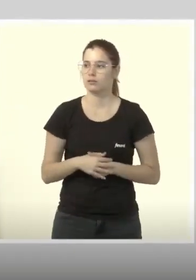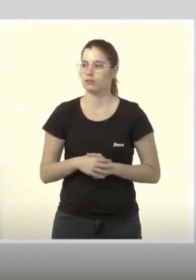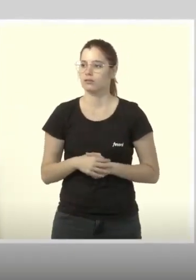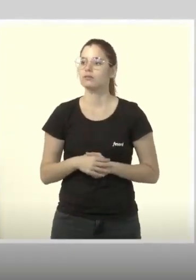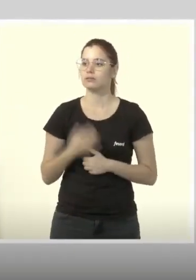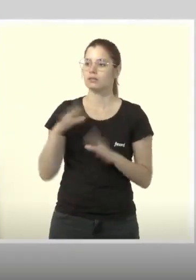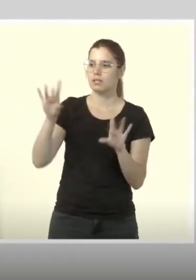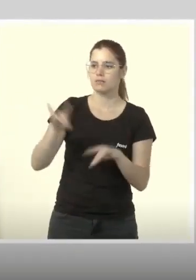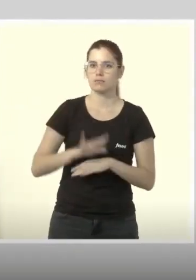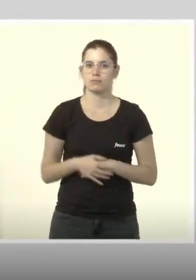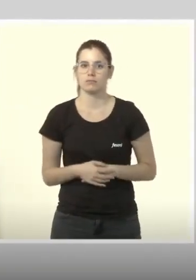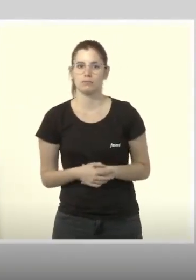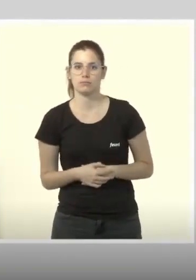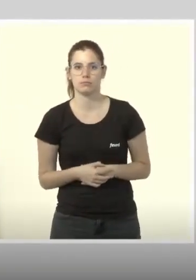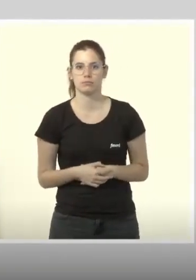Exactament.